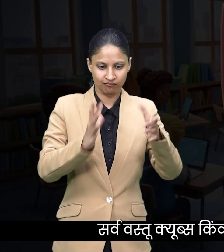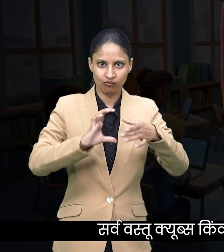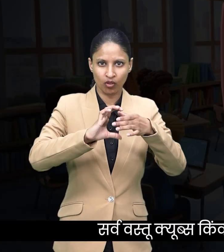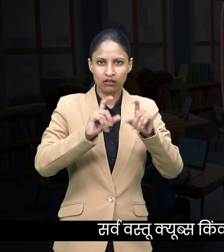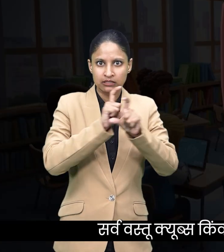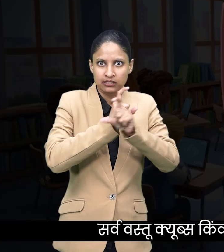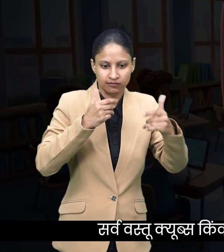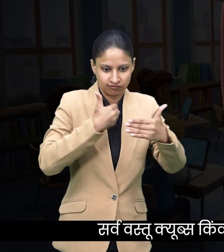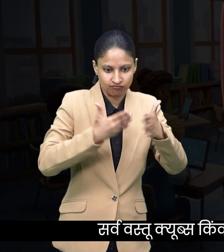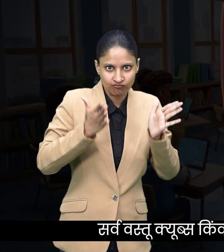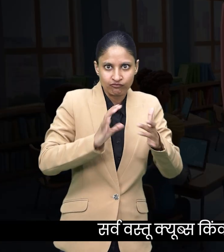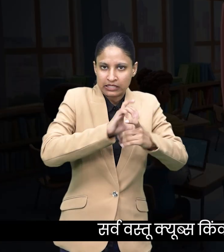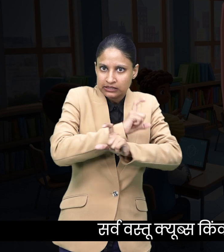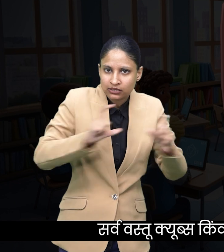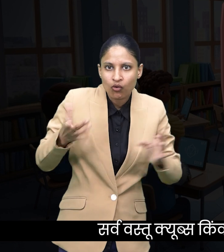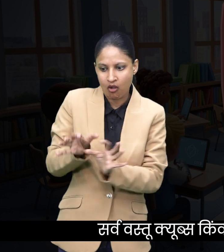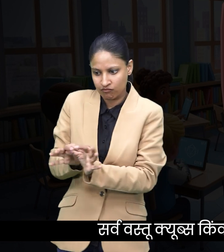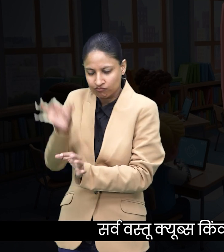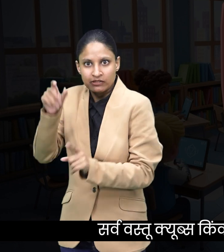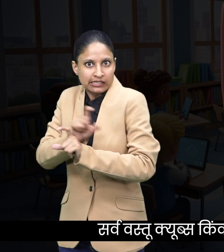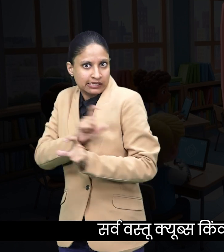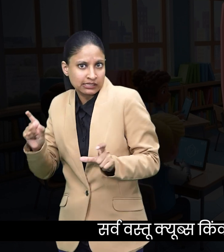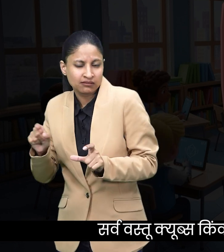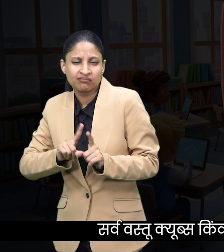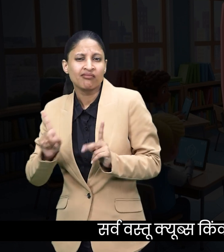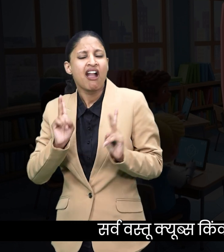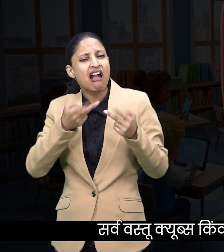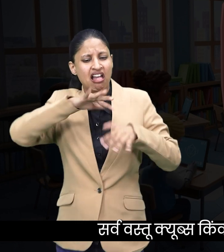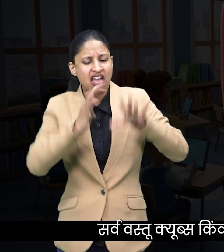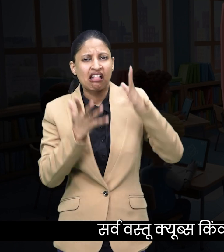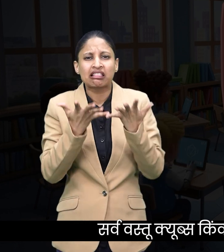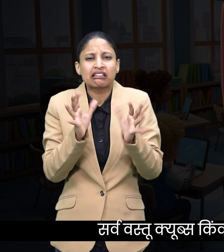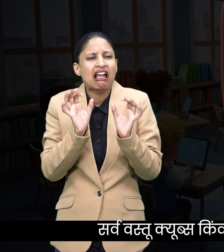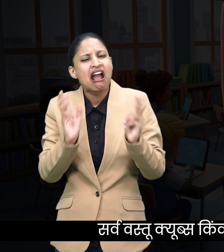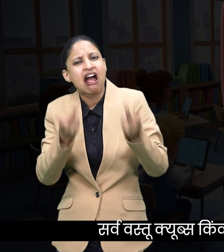सर्व वस्तू क्यूब्स किंवा सिलेंडर्स सारख्या व्यवस्थित नसतात.